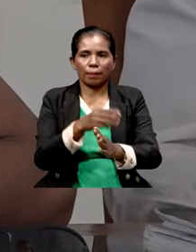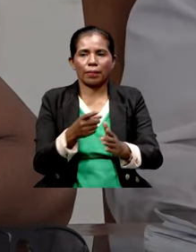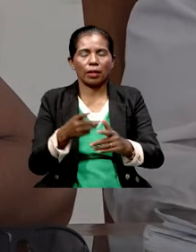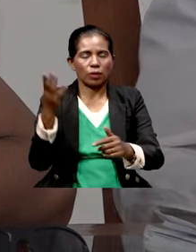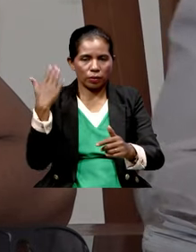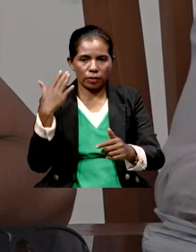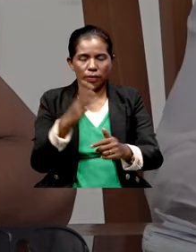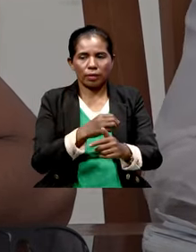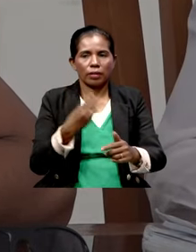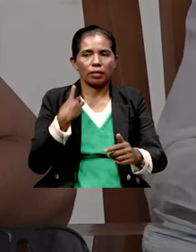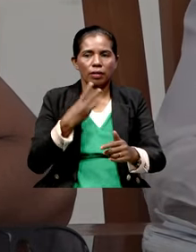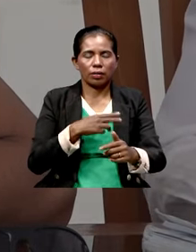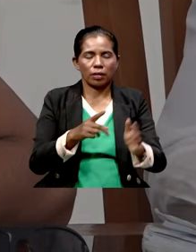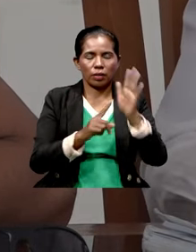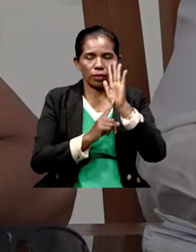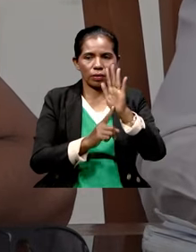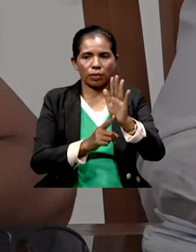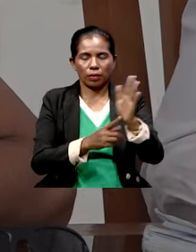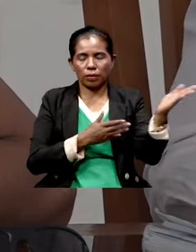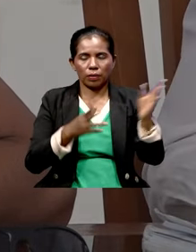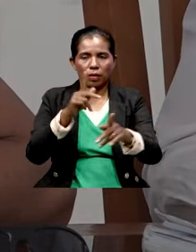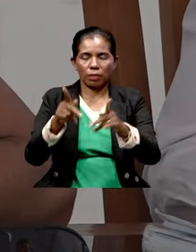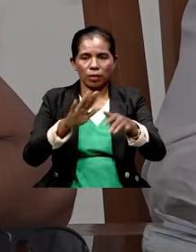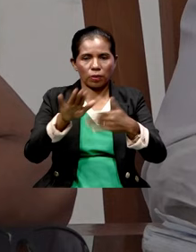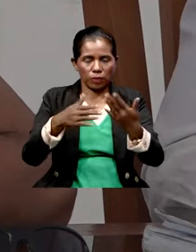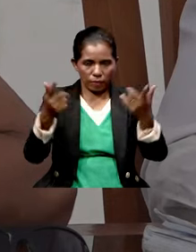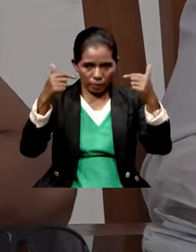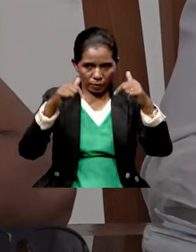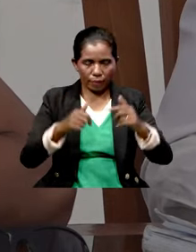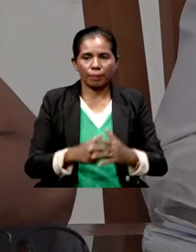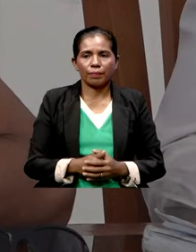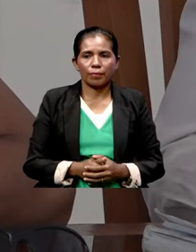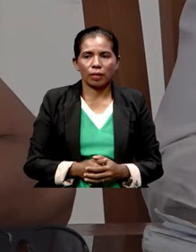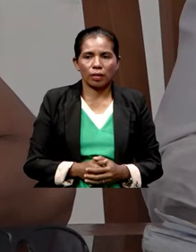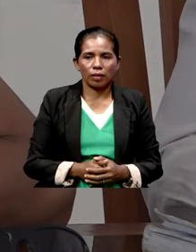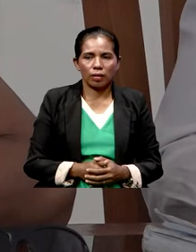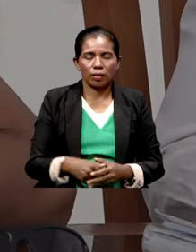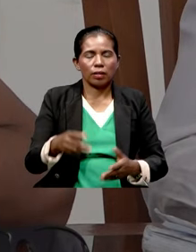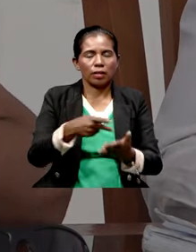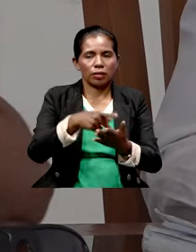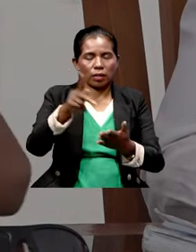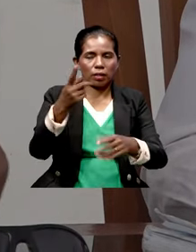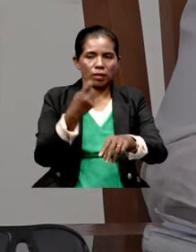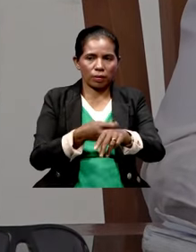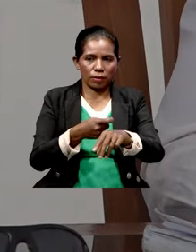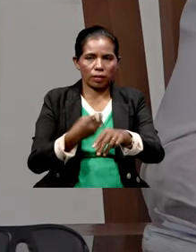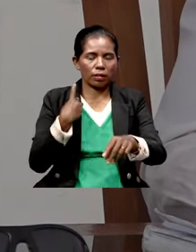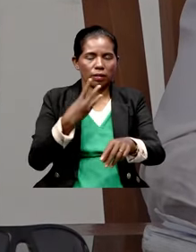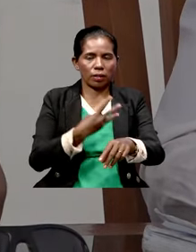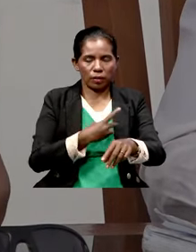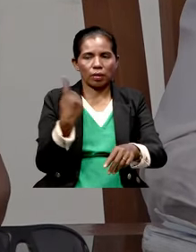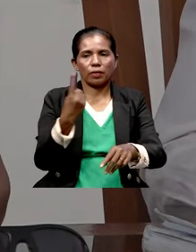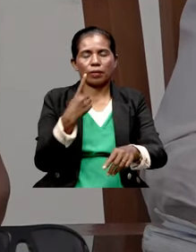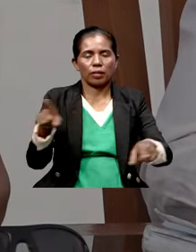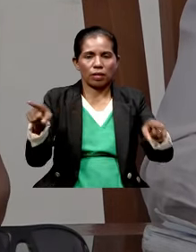antes ita publika sai lori tani pregrini samaini. Kata ninya presu ho ninya tempo ne memang ka ita halo personal na fati